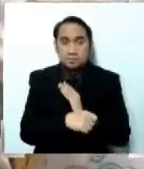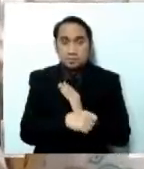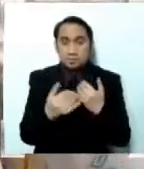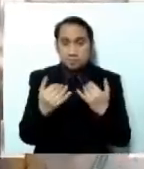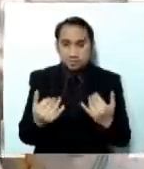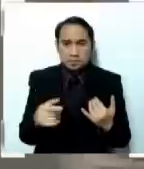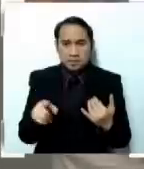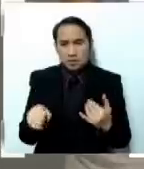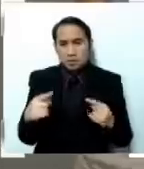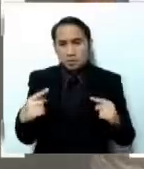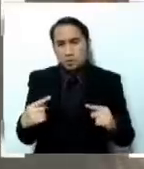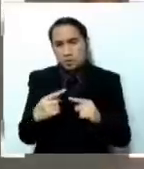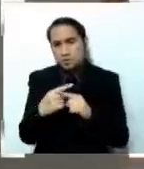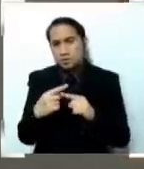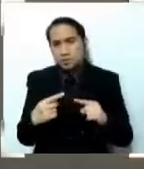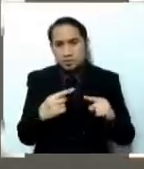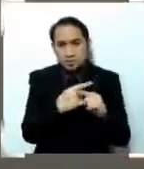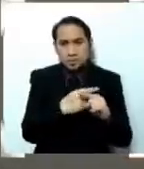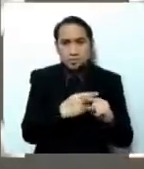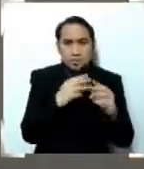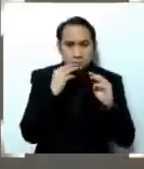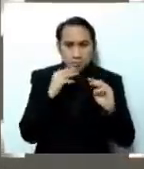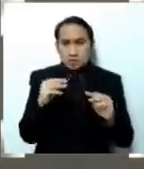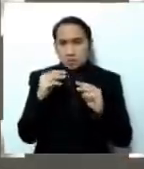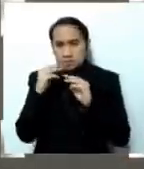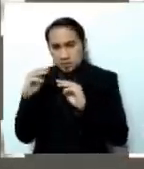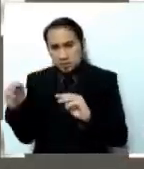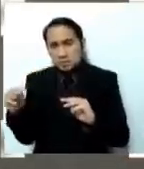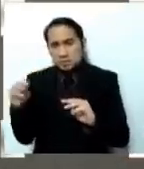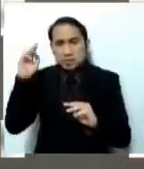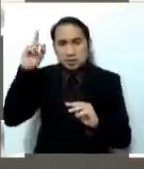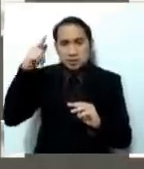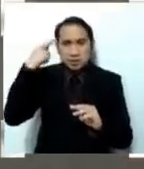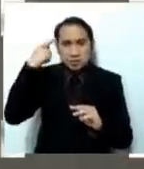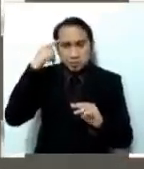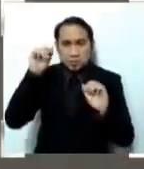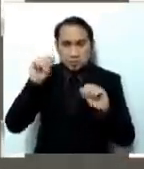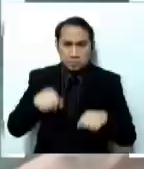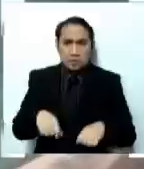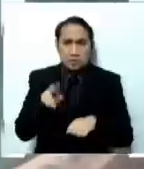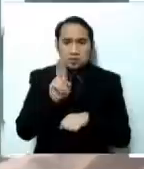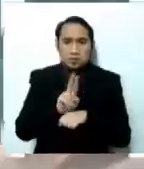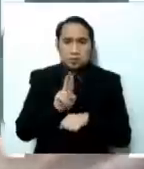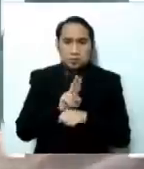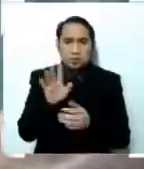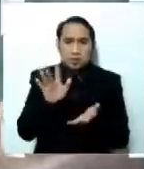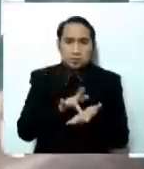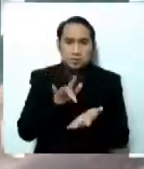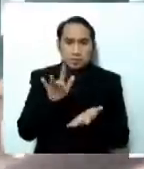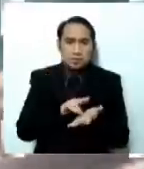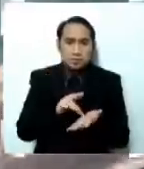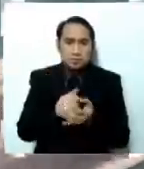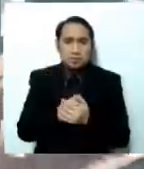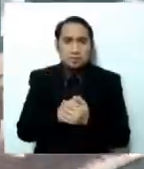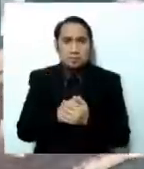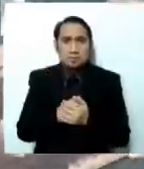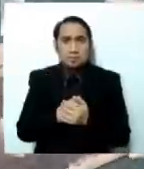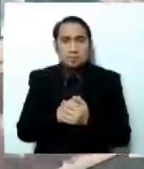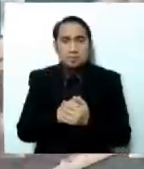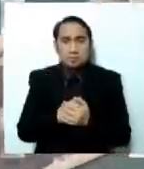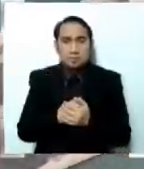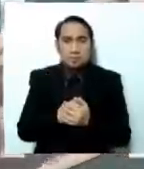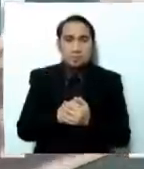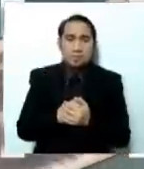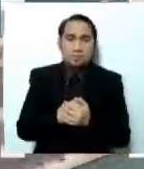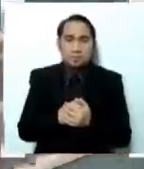pahayag ng mga opisyal ng gobyerno ay posibleng magamit laban sa claim ng bansa. Ang tawag po dyan, declarations against interest,